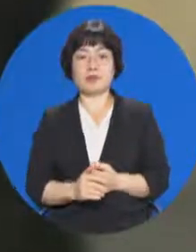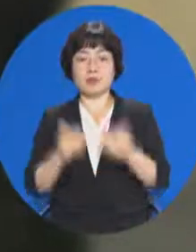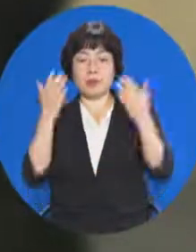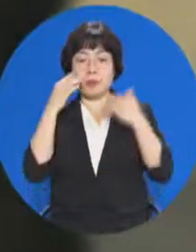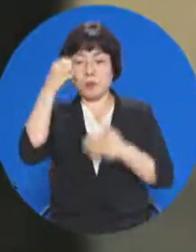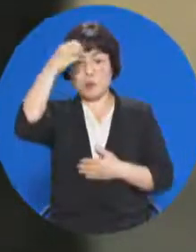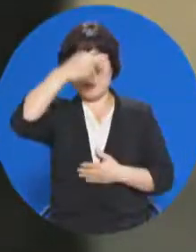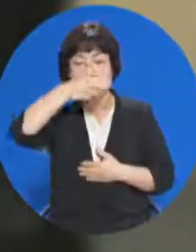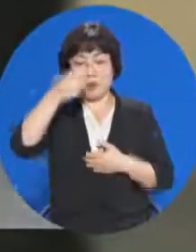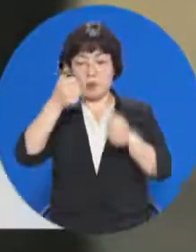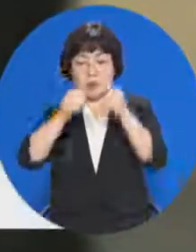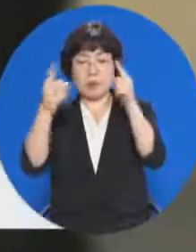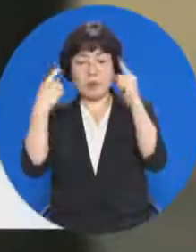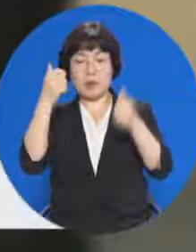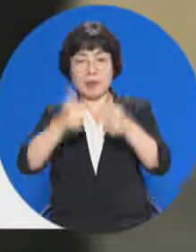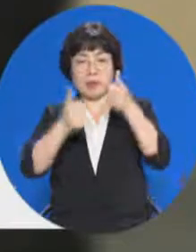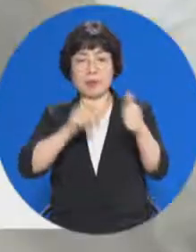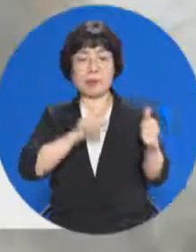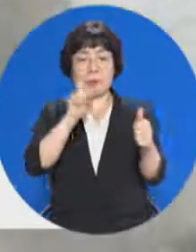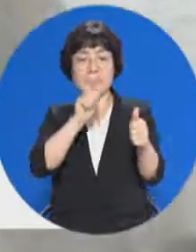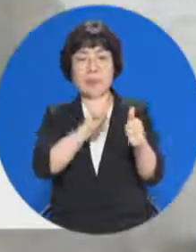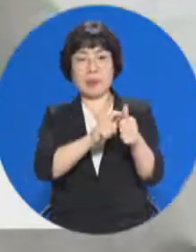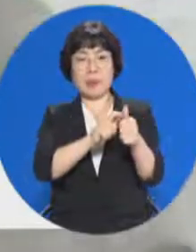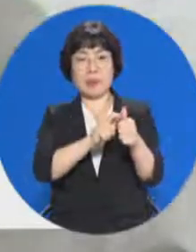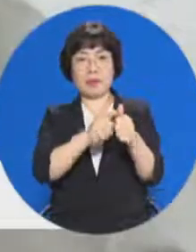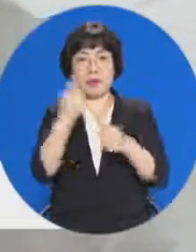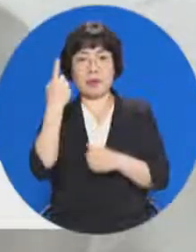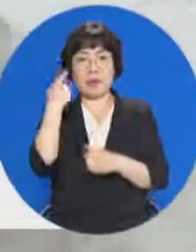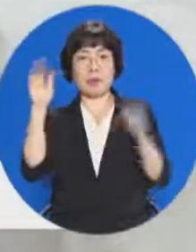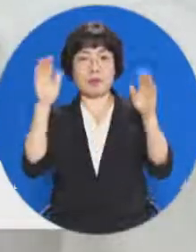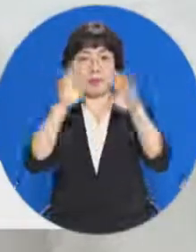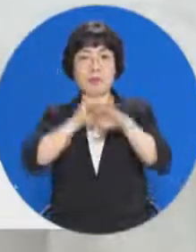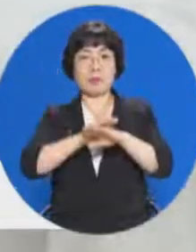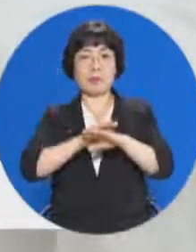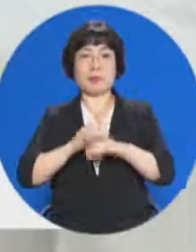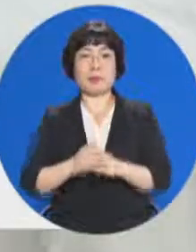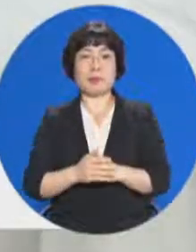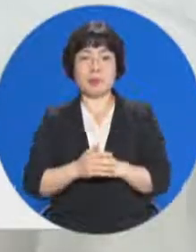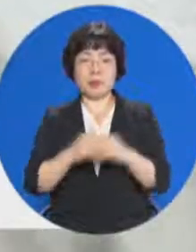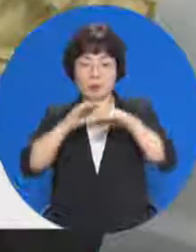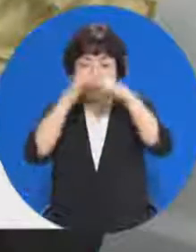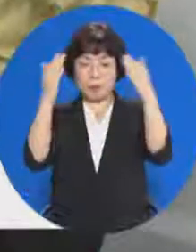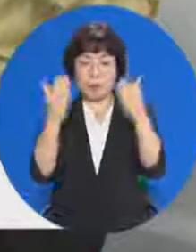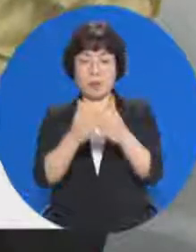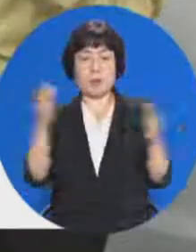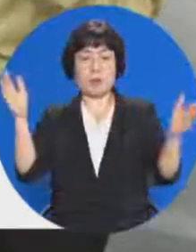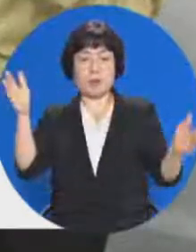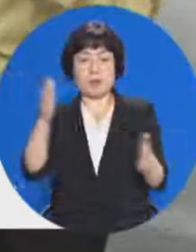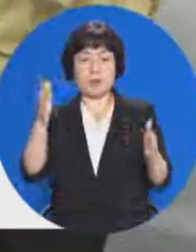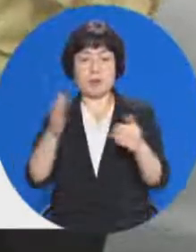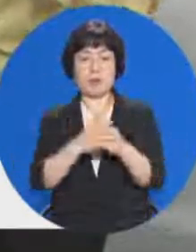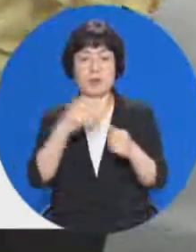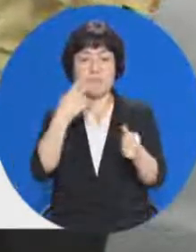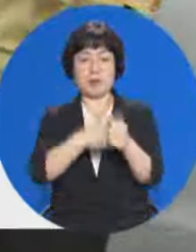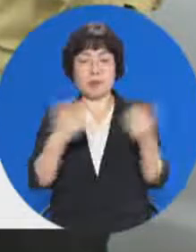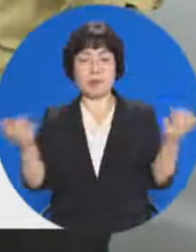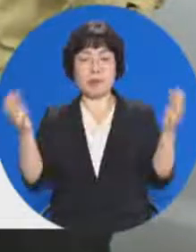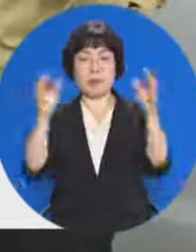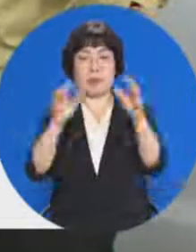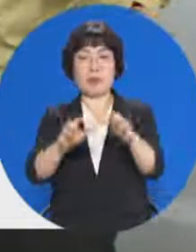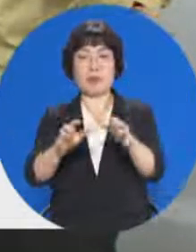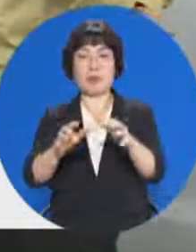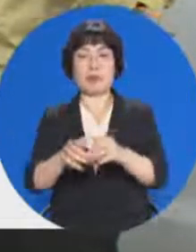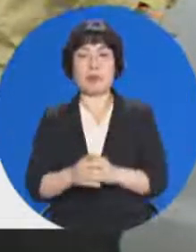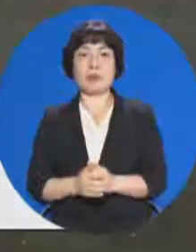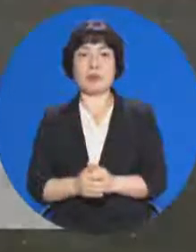고3 수험생 한 명이 코로나19 확진 판정을 받은 건 어젯밤. 전교생과 교직원들이 검사를 받기 위해